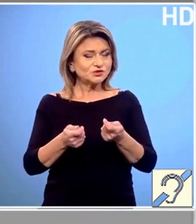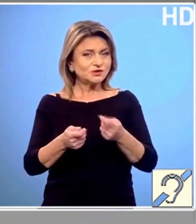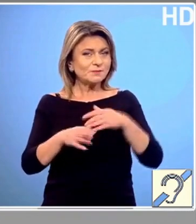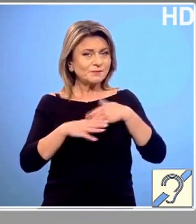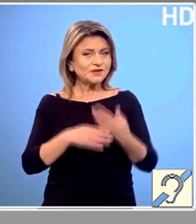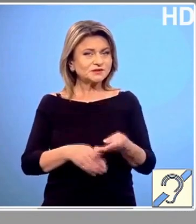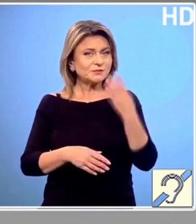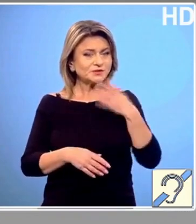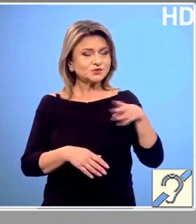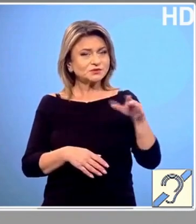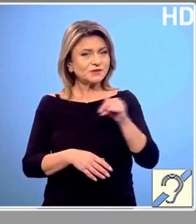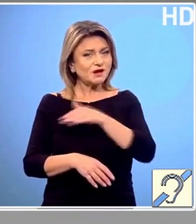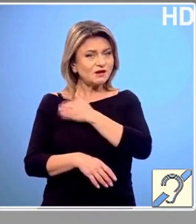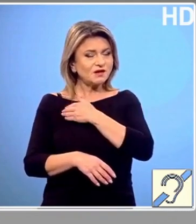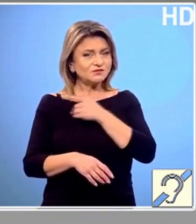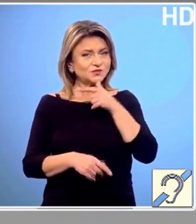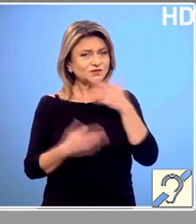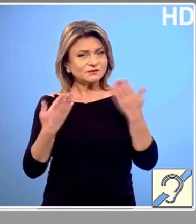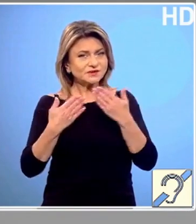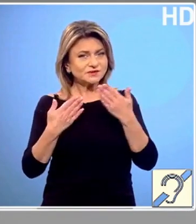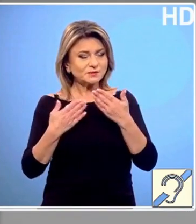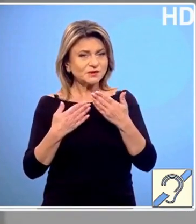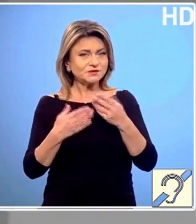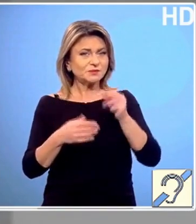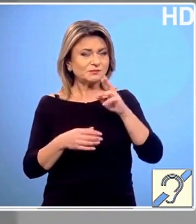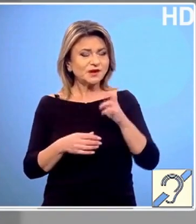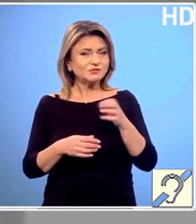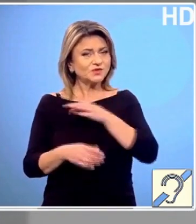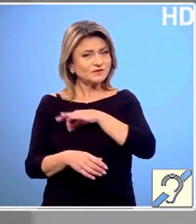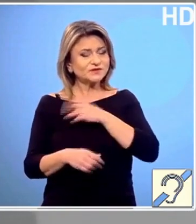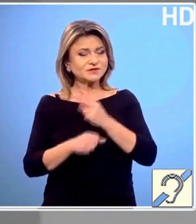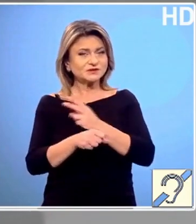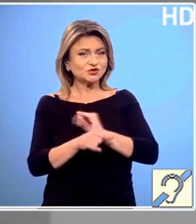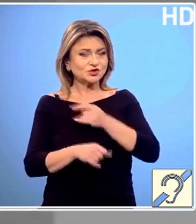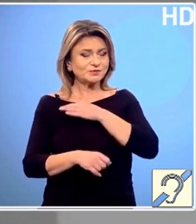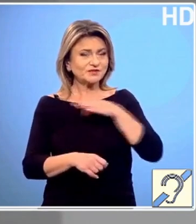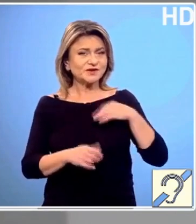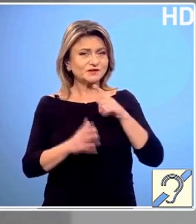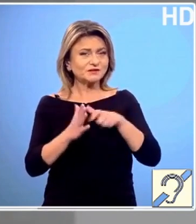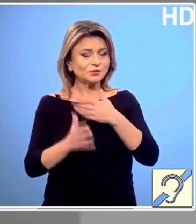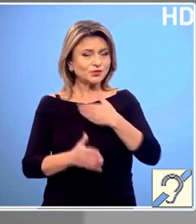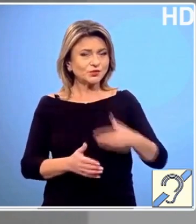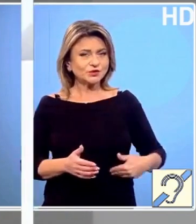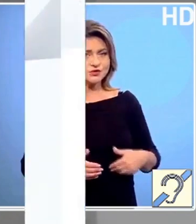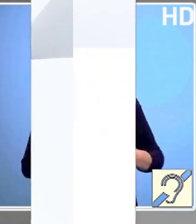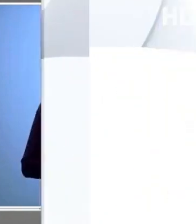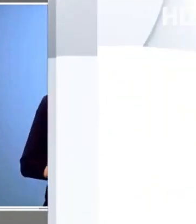400.000 de elevi din sistemul de învățământ preuniversitar de stat și privat din capitală.